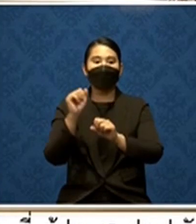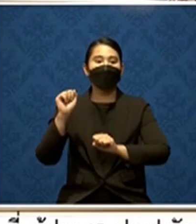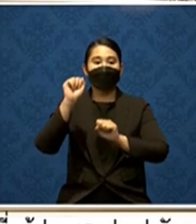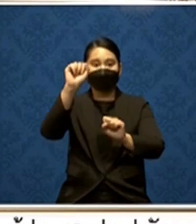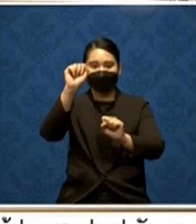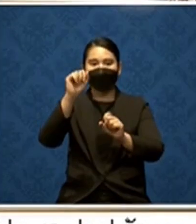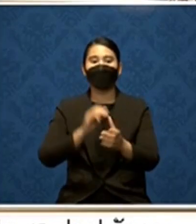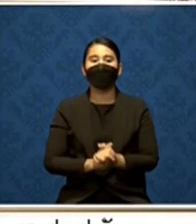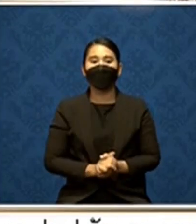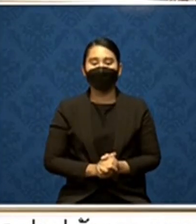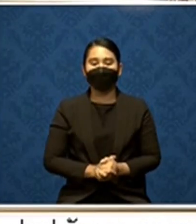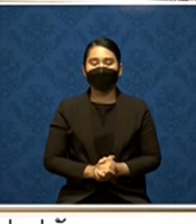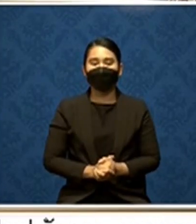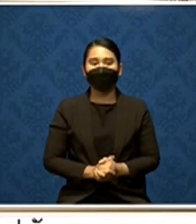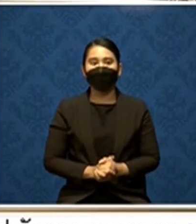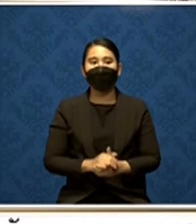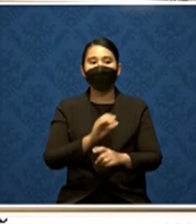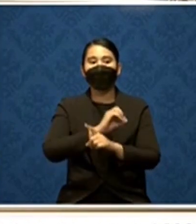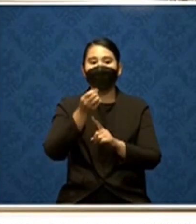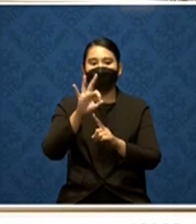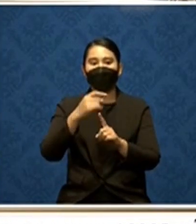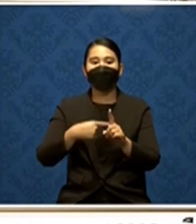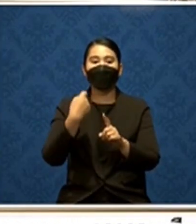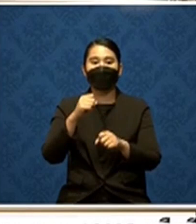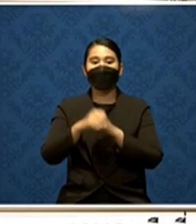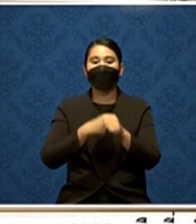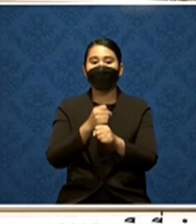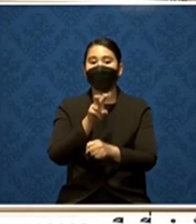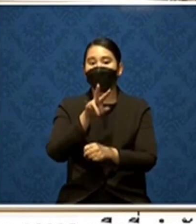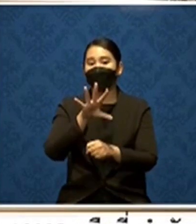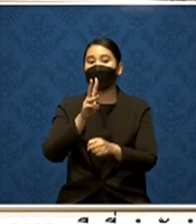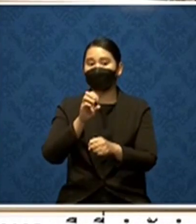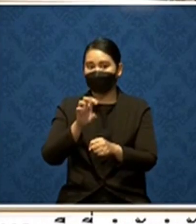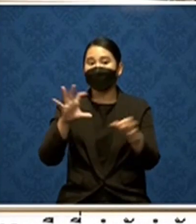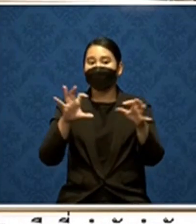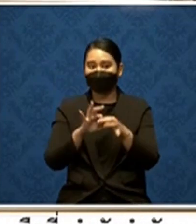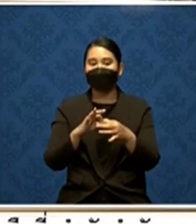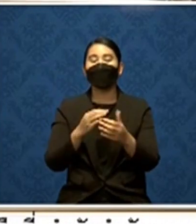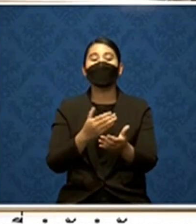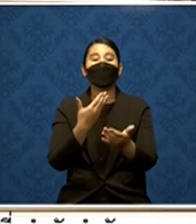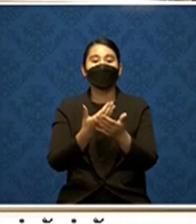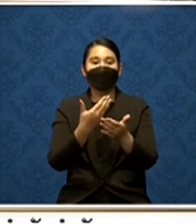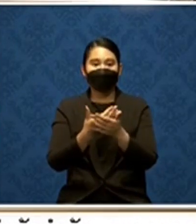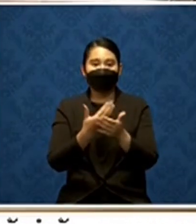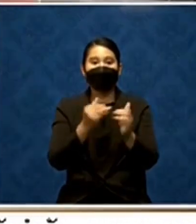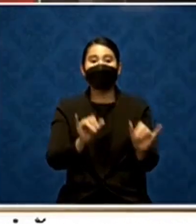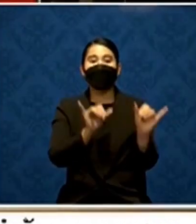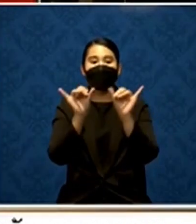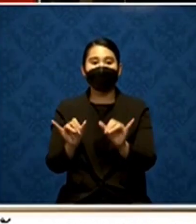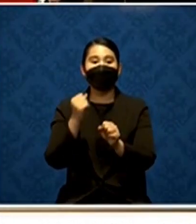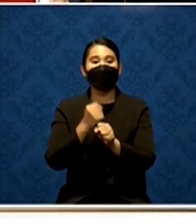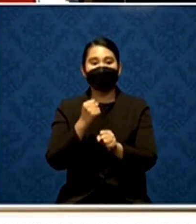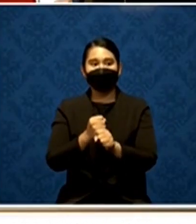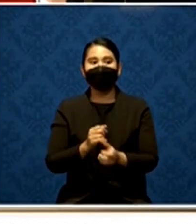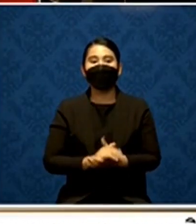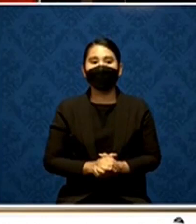ราชกิจจานุเบกษาเมื่อ19ตุลา2564เรื่องหลักเกณฑ์และขั้นตอนการถ่ายโอนภารกิจของร